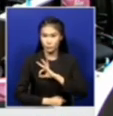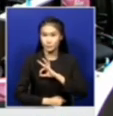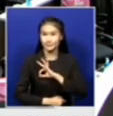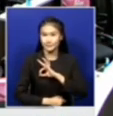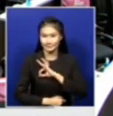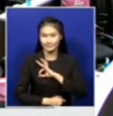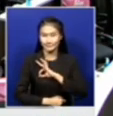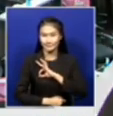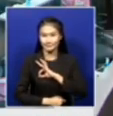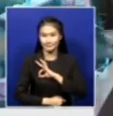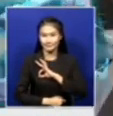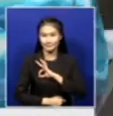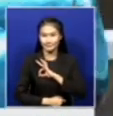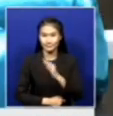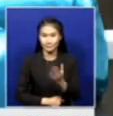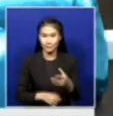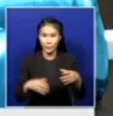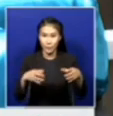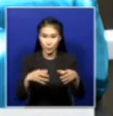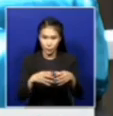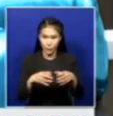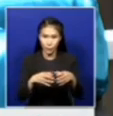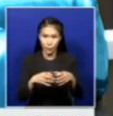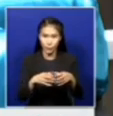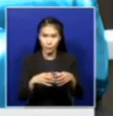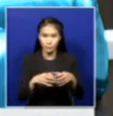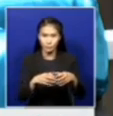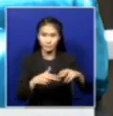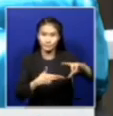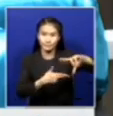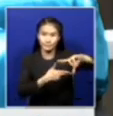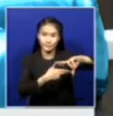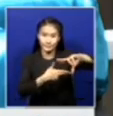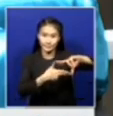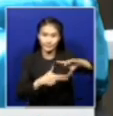กสภาผู้แทนราษฎรพรรคพลังประชารัฐท่านประธานครับในวันนี้